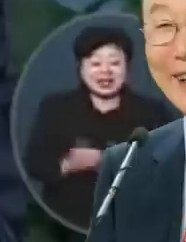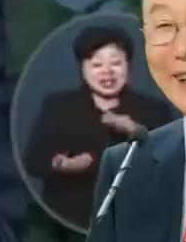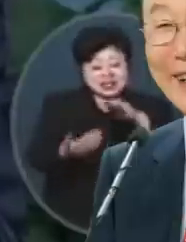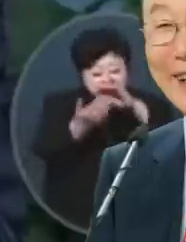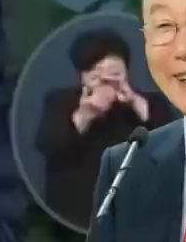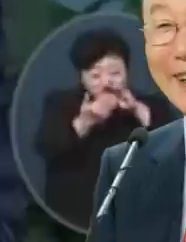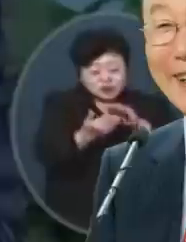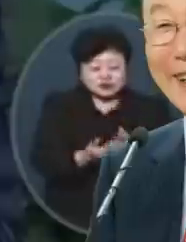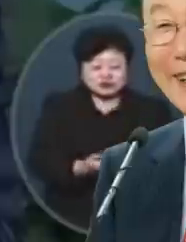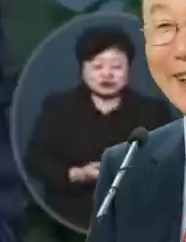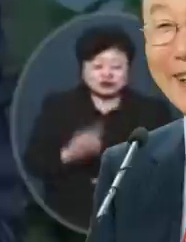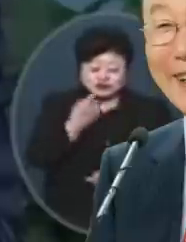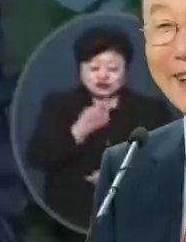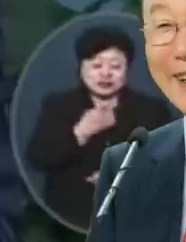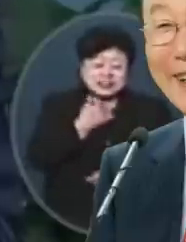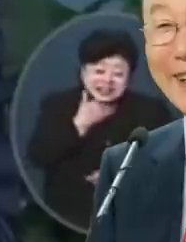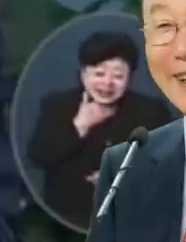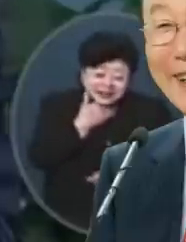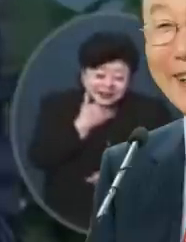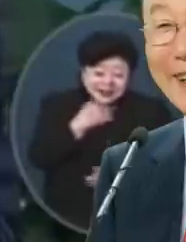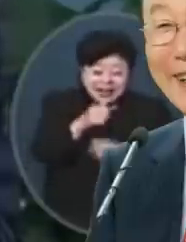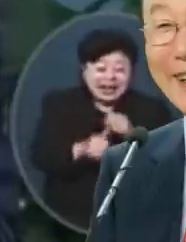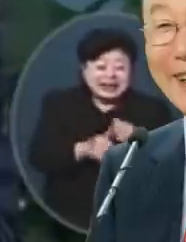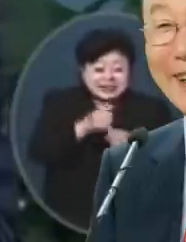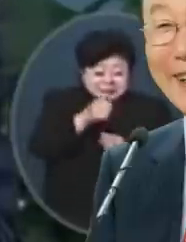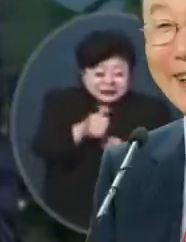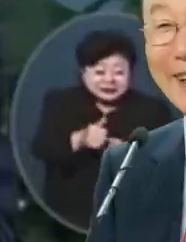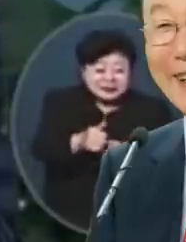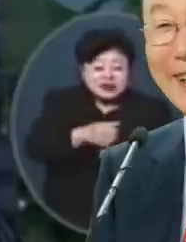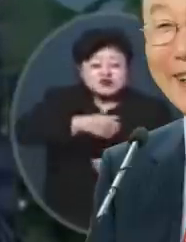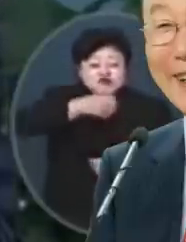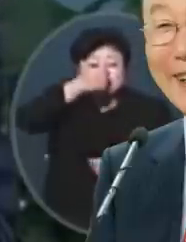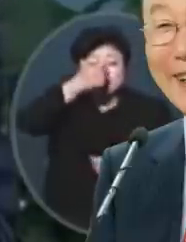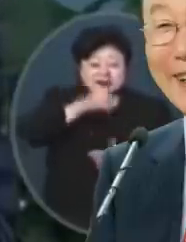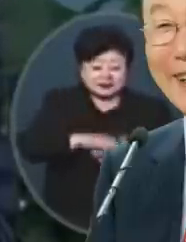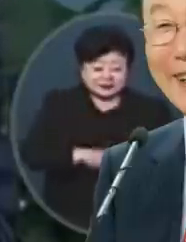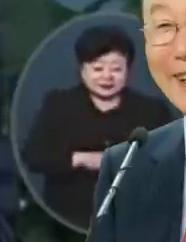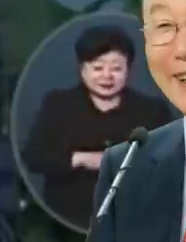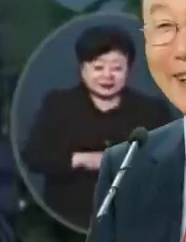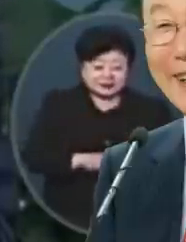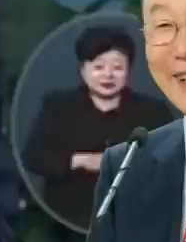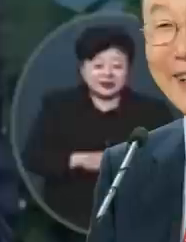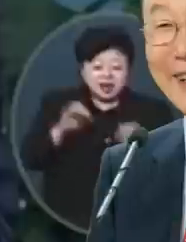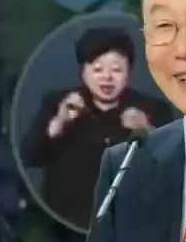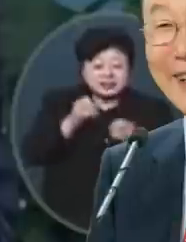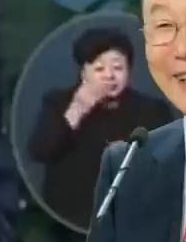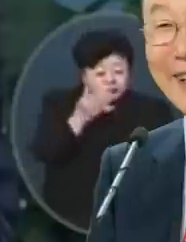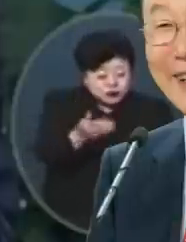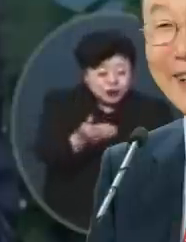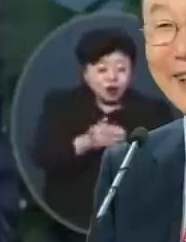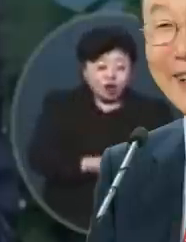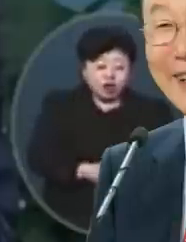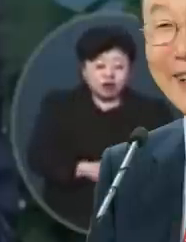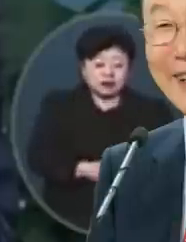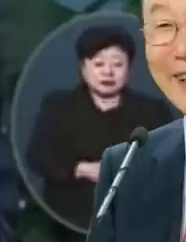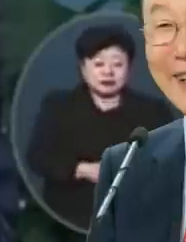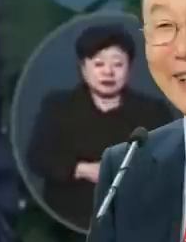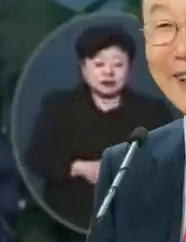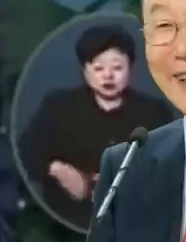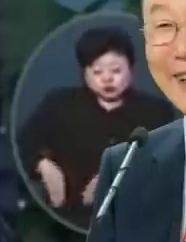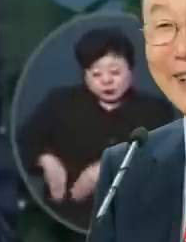이루어지려고 기다리고 있는 것입니다. 하나님은 꿈을 응답의